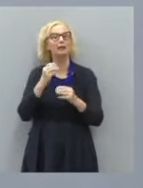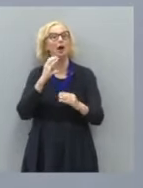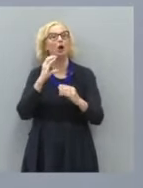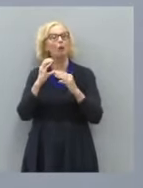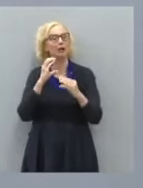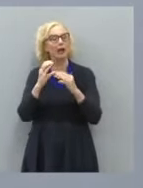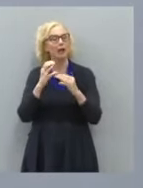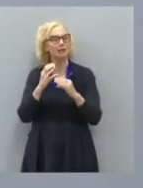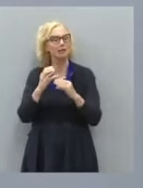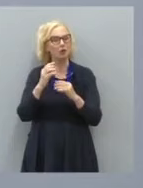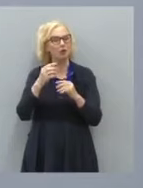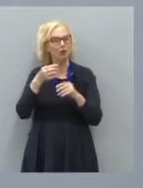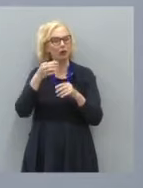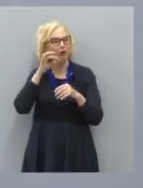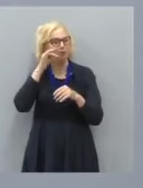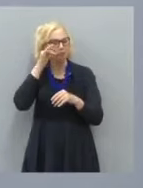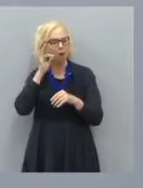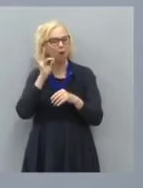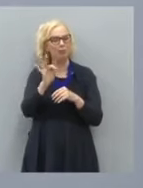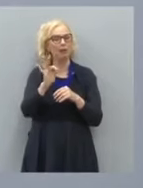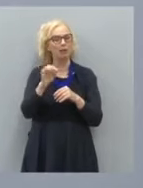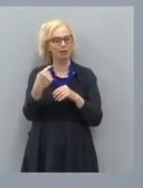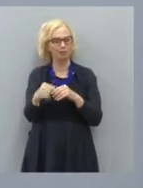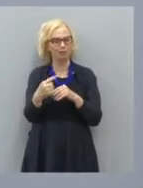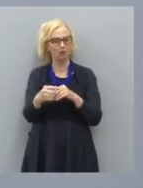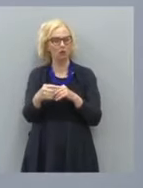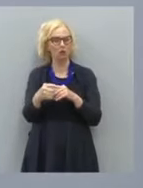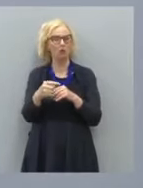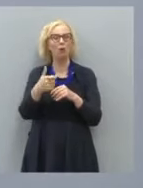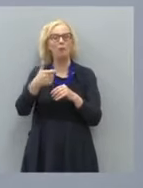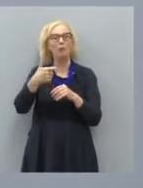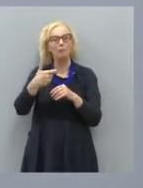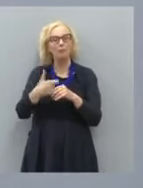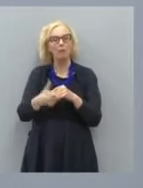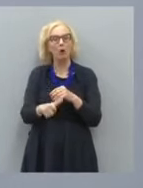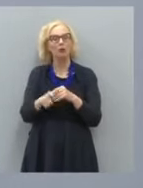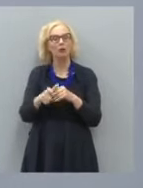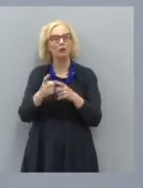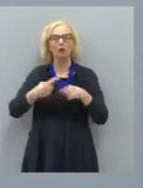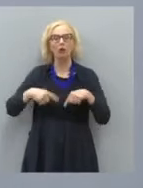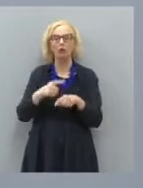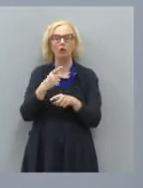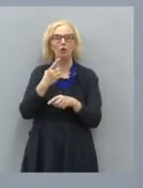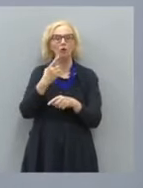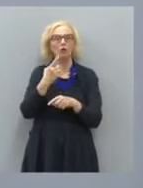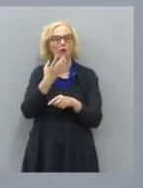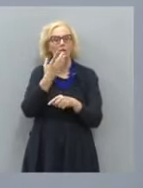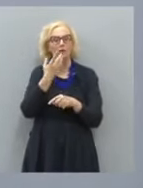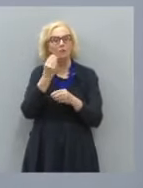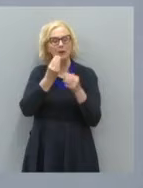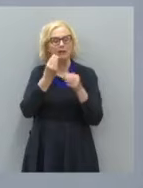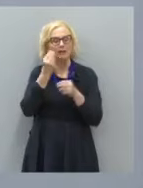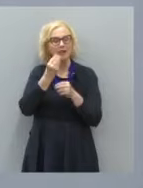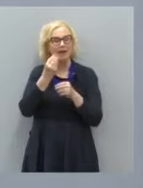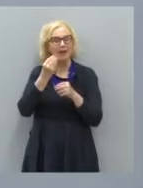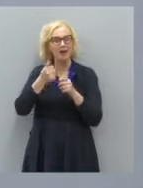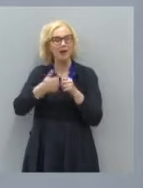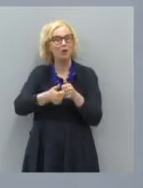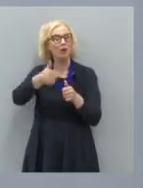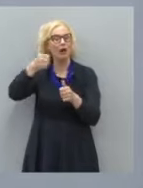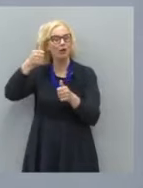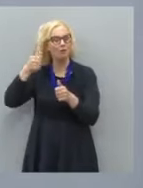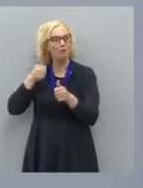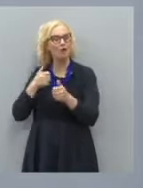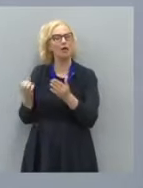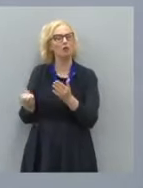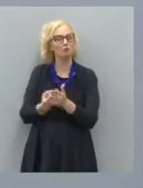hoc perché dobbiamo pensare a quanto accaduto l'anno scorso e l'anno